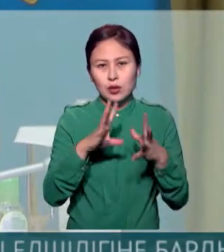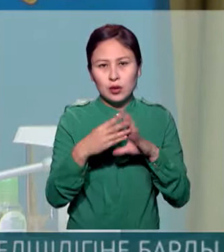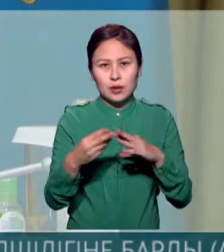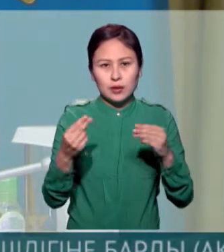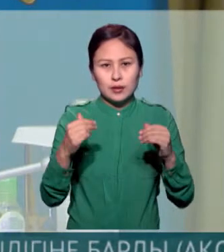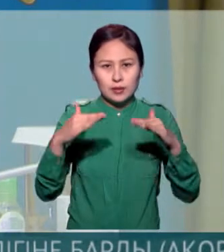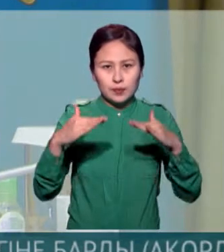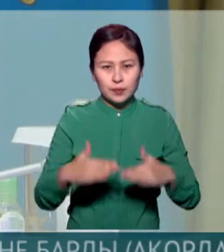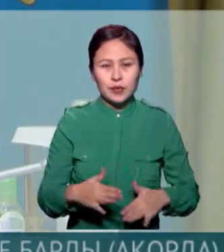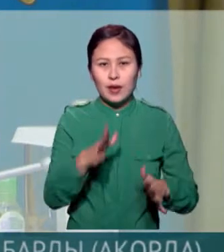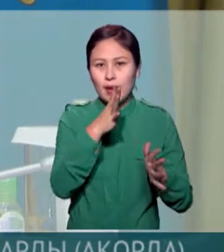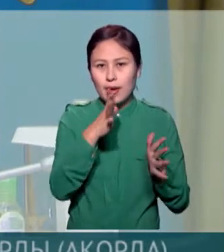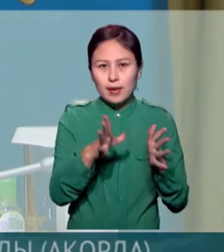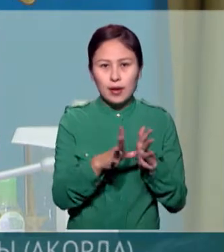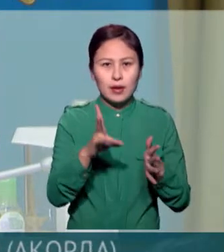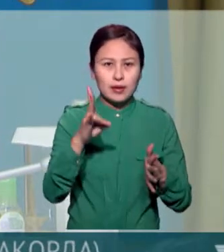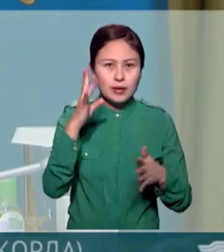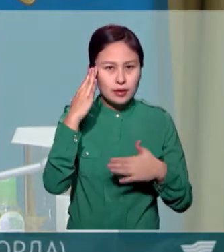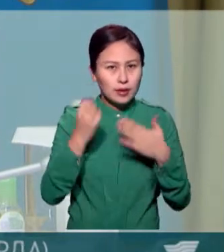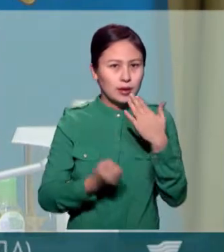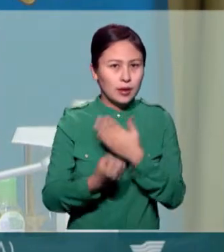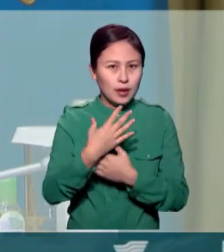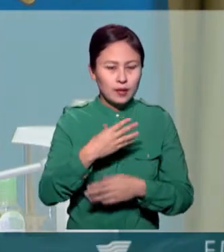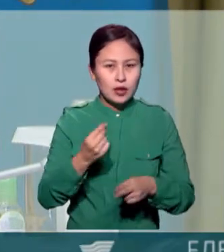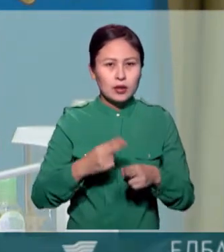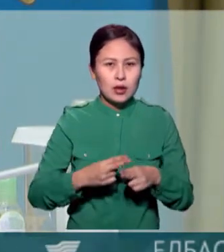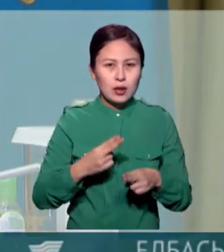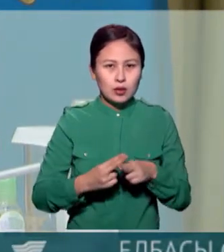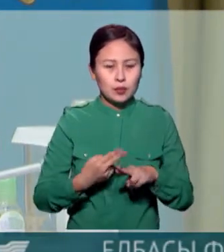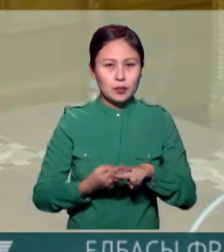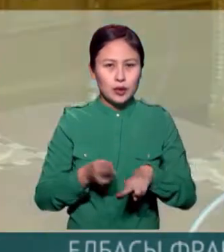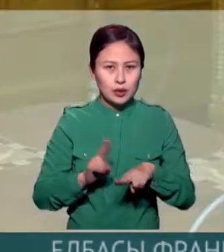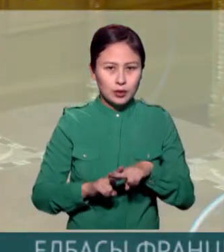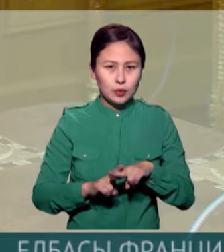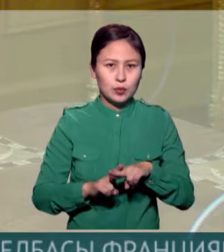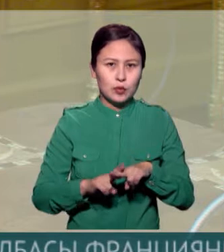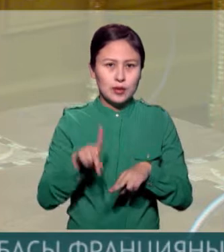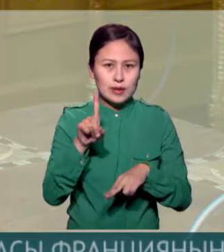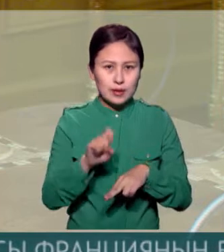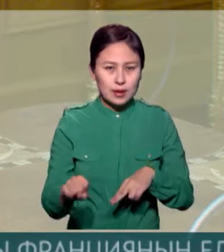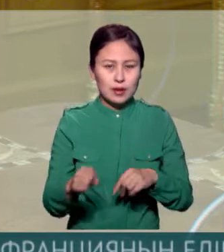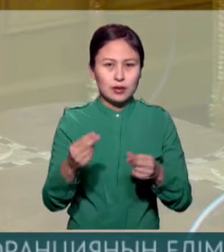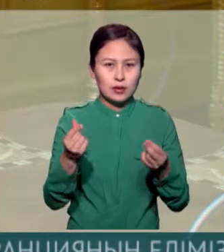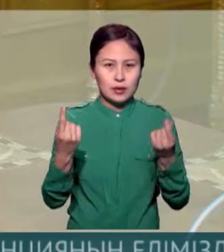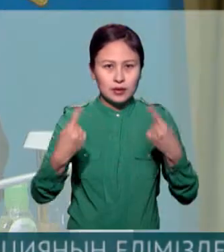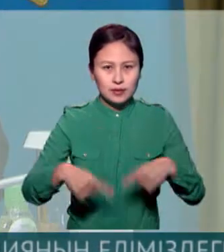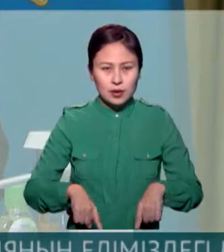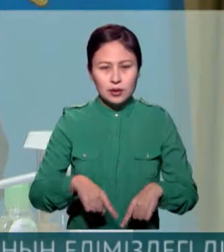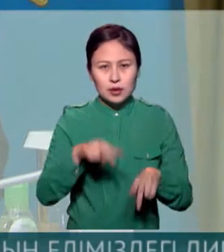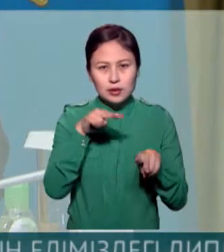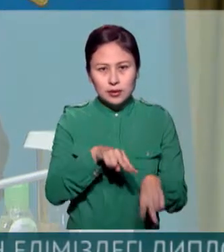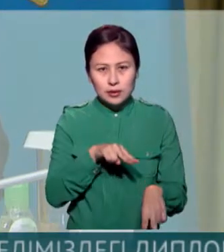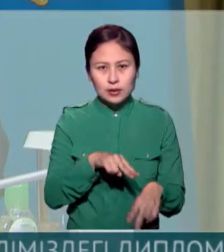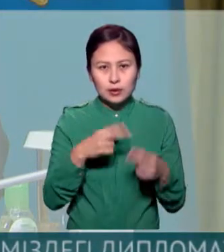на энергоносители, нефть, газ и металлы нашей экспортной позиции на тенге. За инфляцией надо следить. То есть